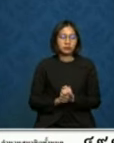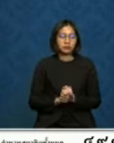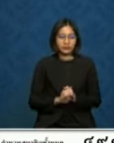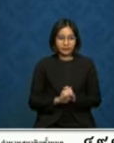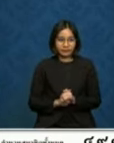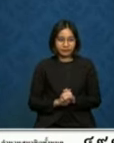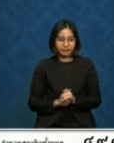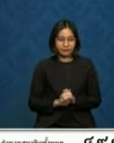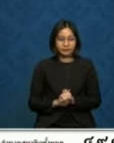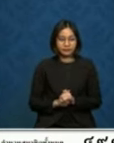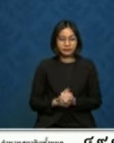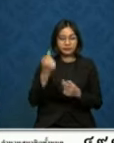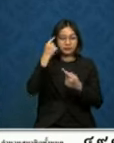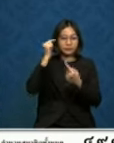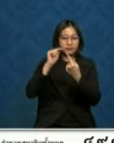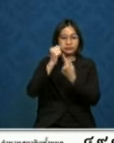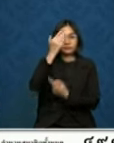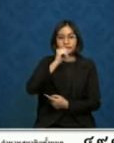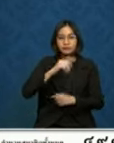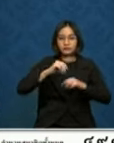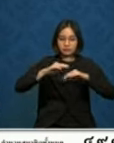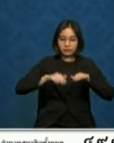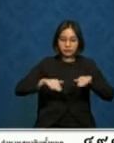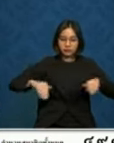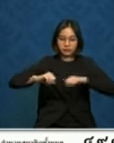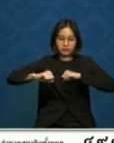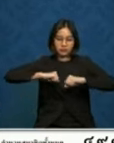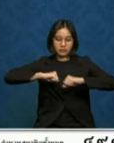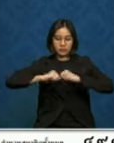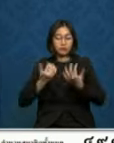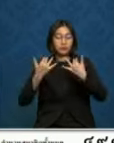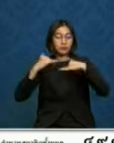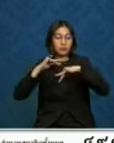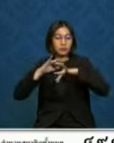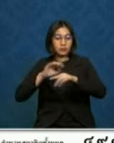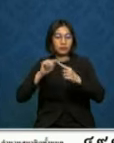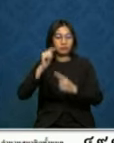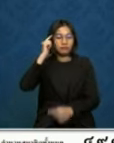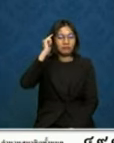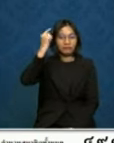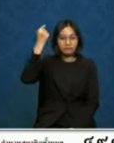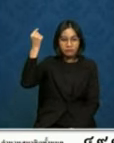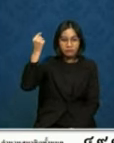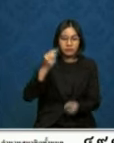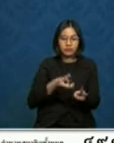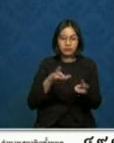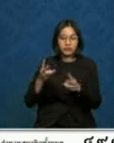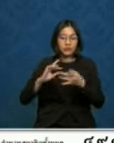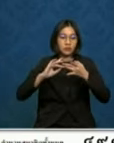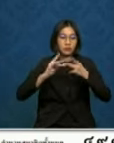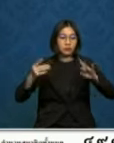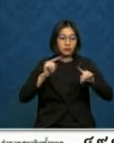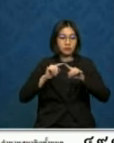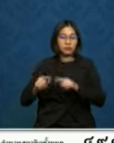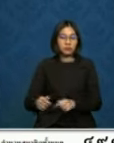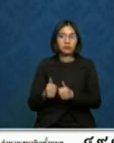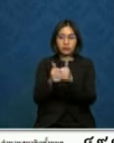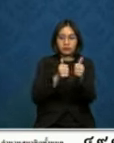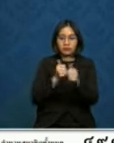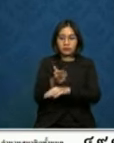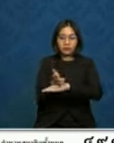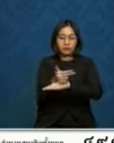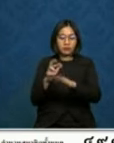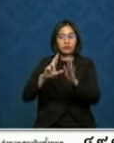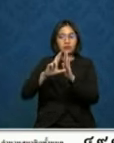ะครับซึ่งมีจุดประสงค์ให้เด็กและเยาวชนนะครับมีส่วนร่วมในการสร้างสรรค์นะครับผ่านโซเชียลมีเดียเช่นการประกวดคลิปนะครับ